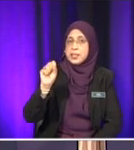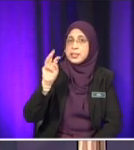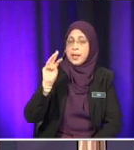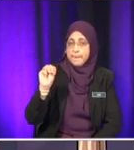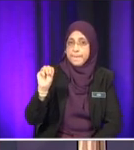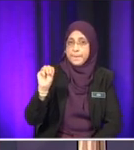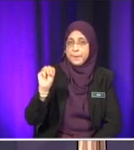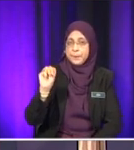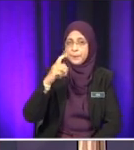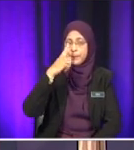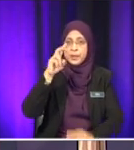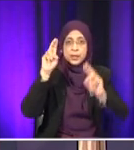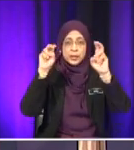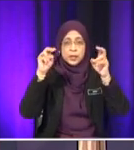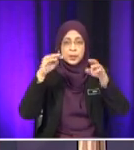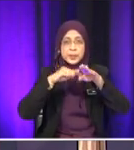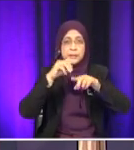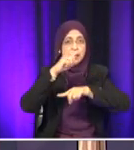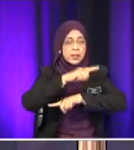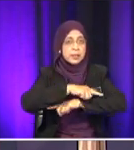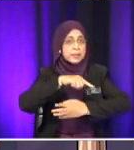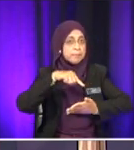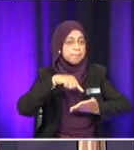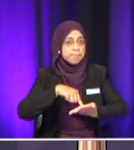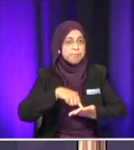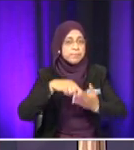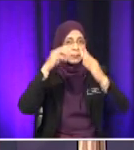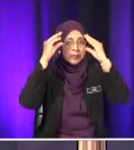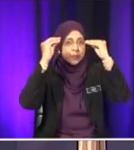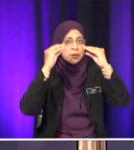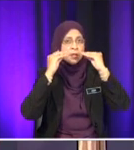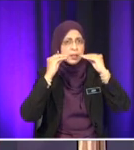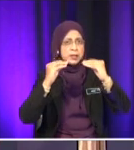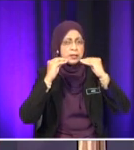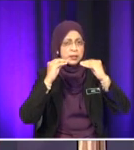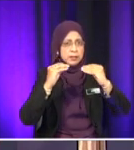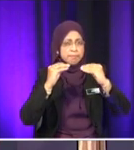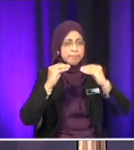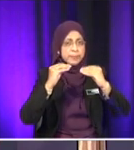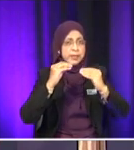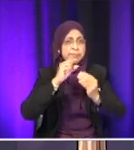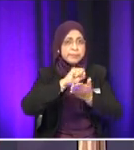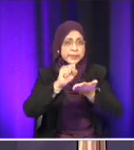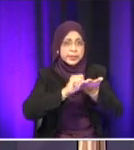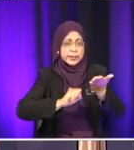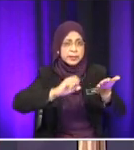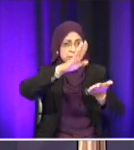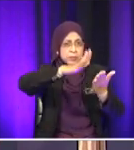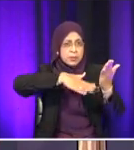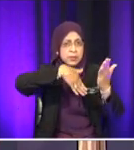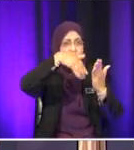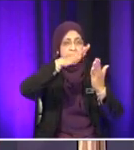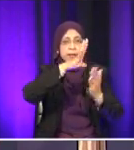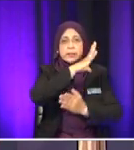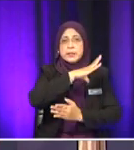untuk tahajud hari ini eee tekankan berkenaan dengan aliran seni Chatime dan juga seni Arca